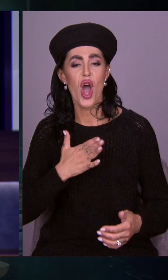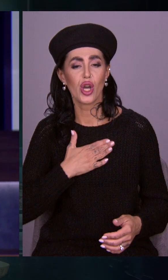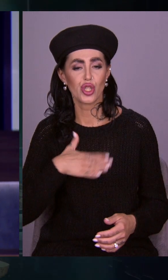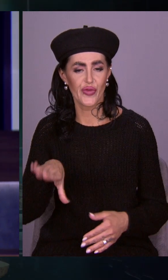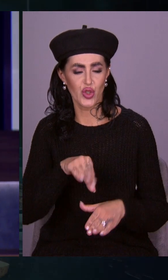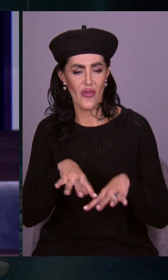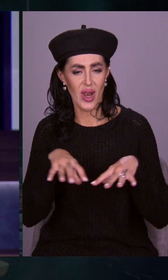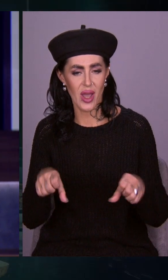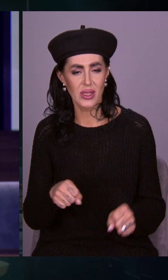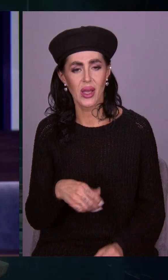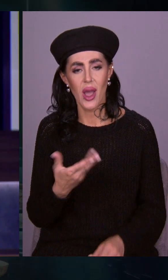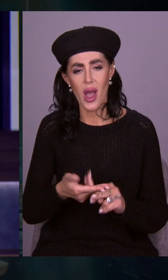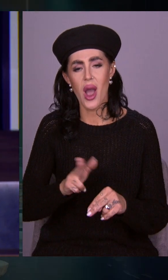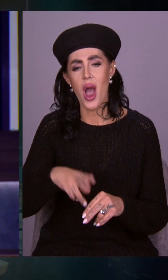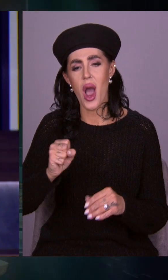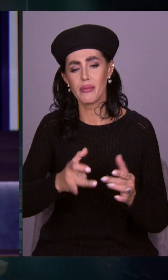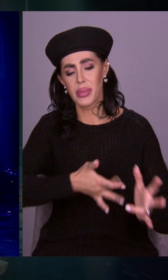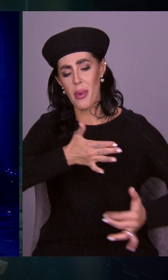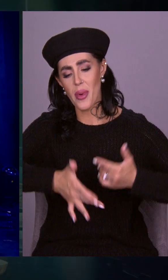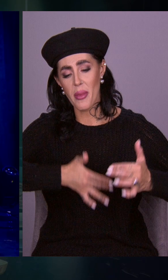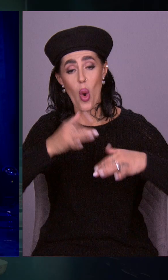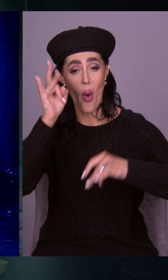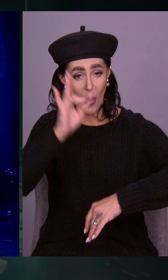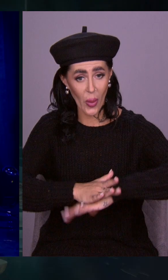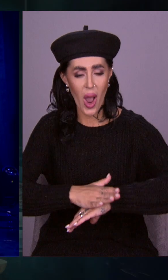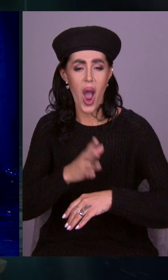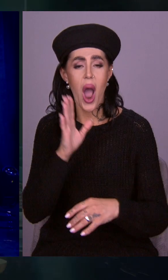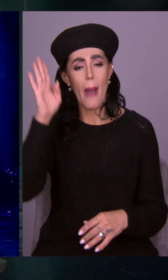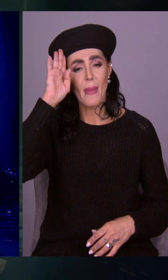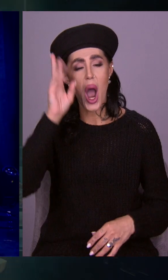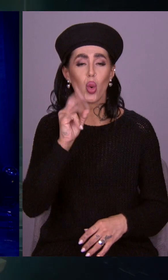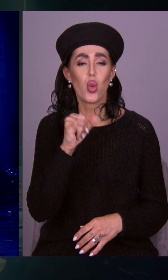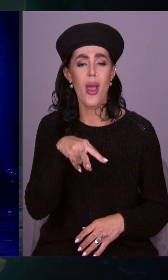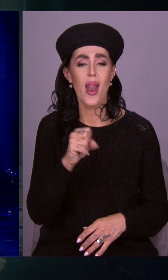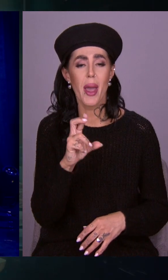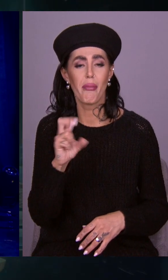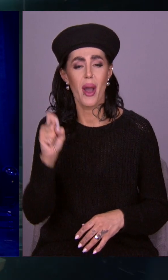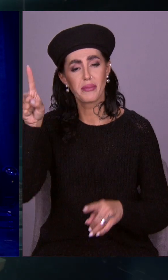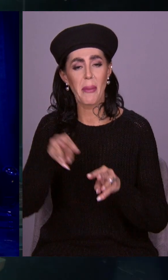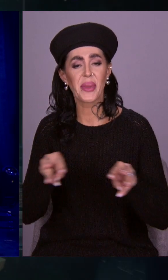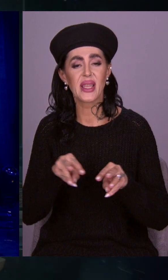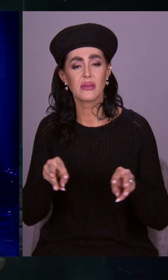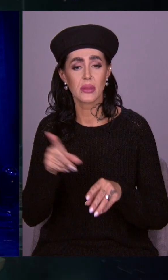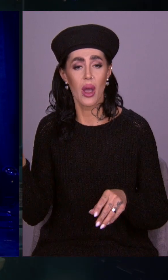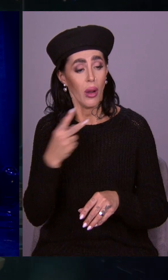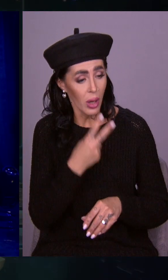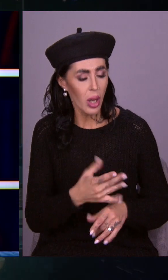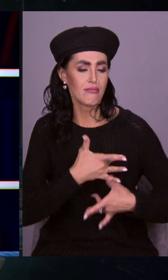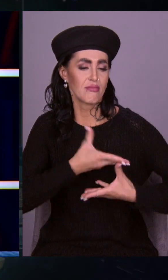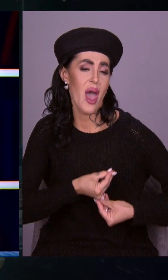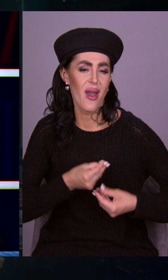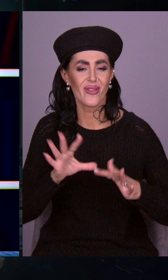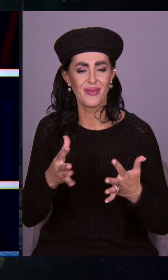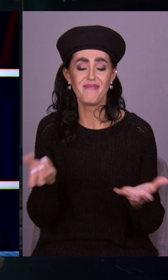бандури виходив вже Дмитро Кулєба з документами, просто збирав підписи під по пакетом військової слідам, допомоги. Так мовити, ну. Слухайте, ну це